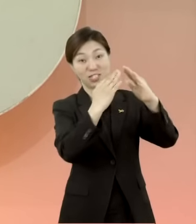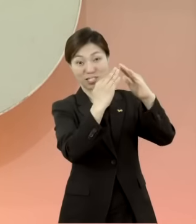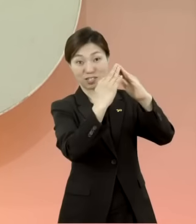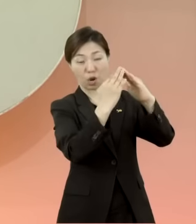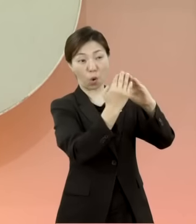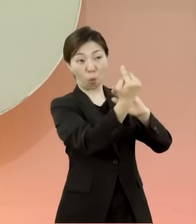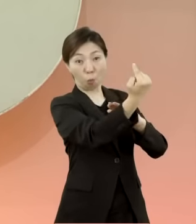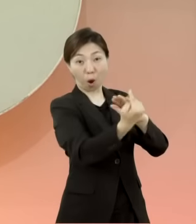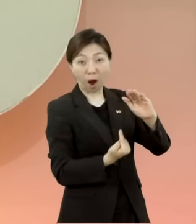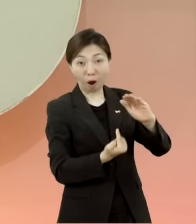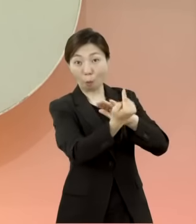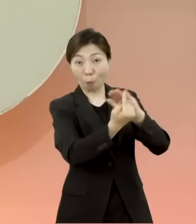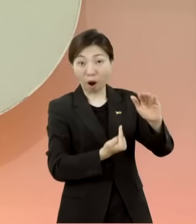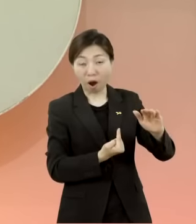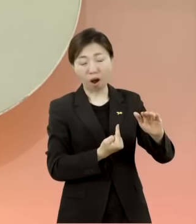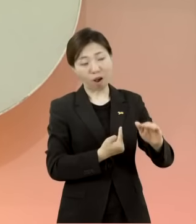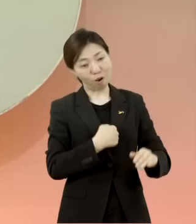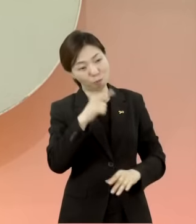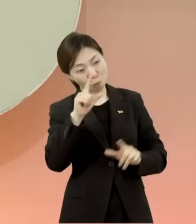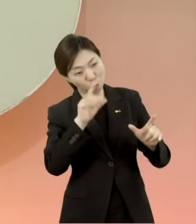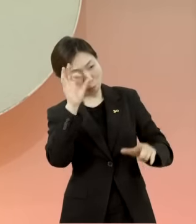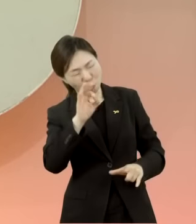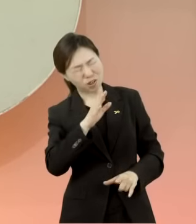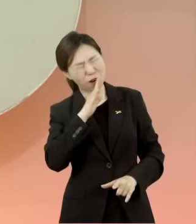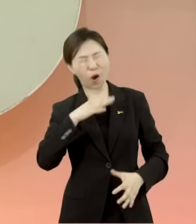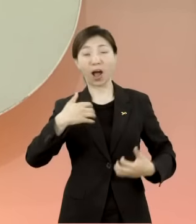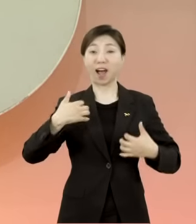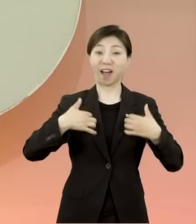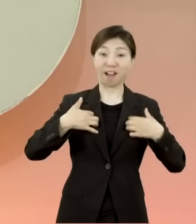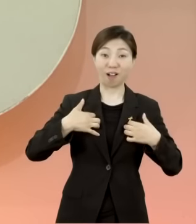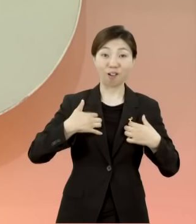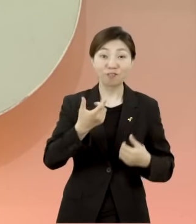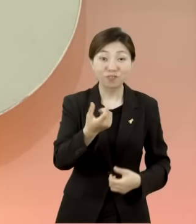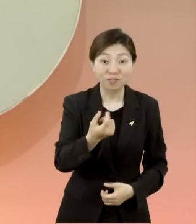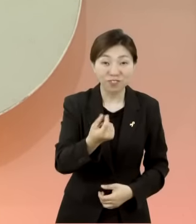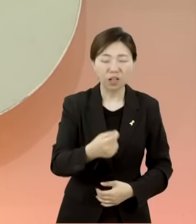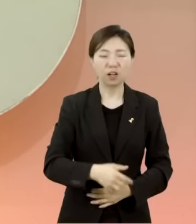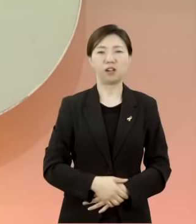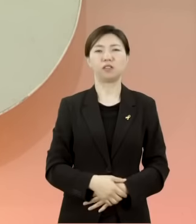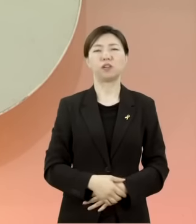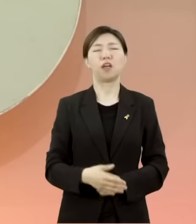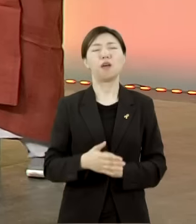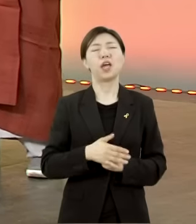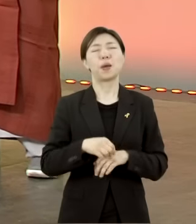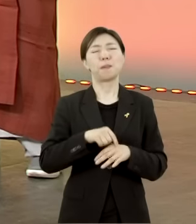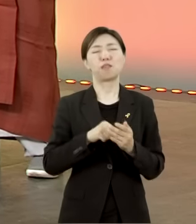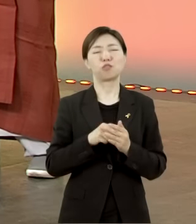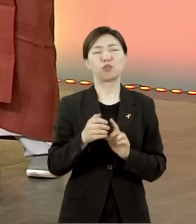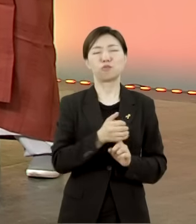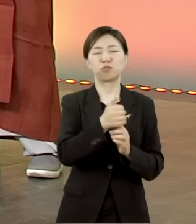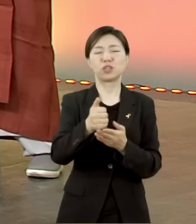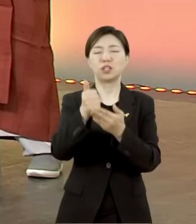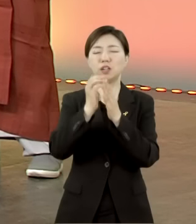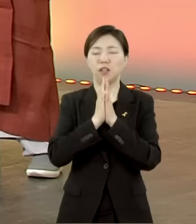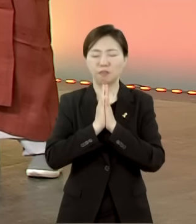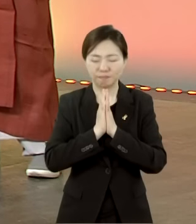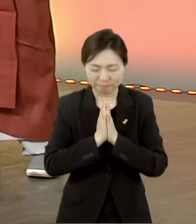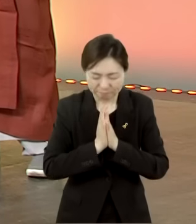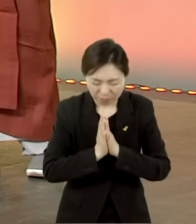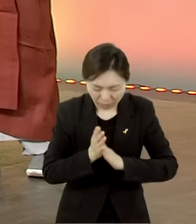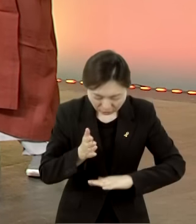불보살님이화한 모습으로 우리 집에 들어오는 꿈을 꾼다고 해보세요 얼마나 좋아요 그렇게